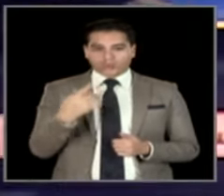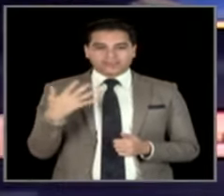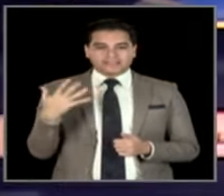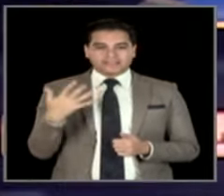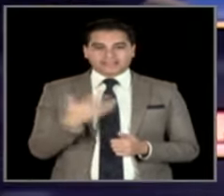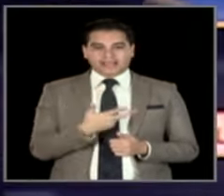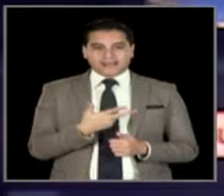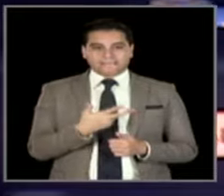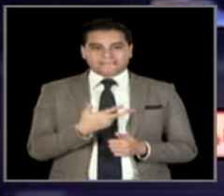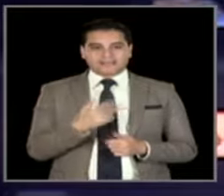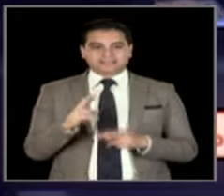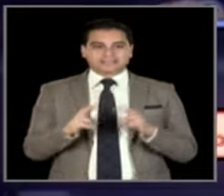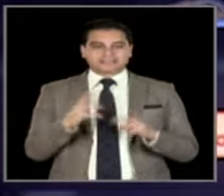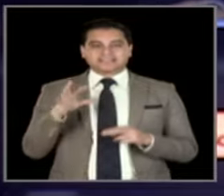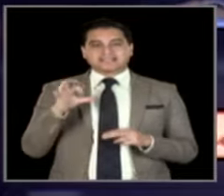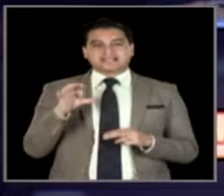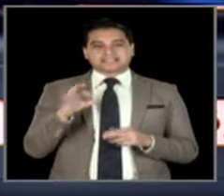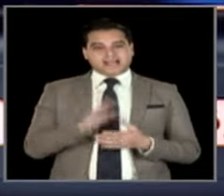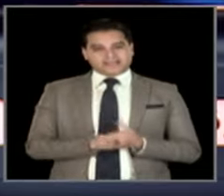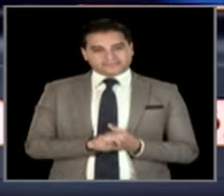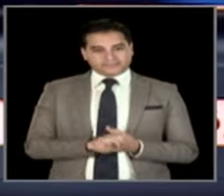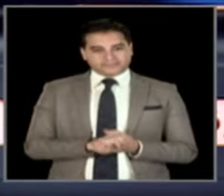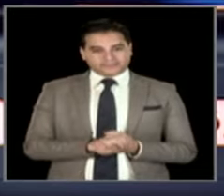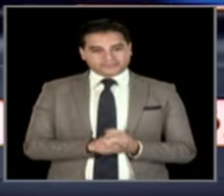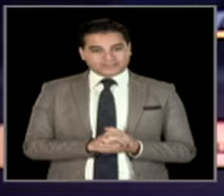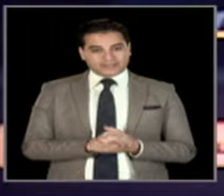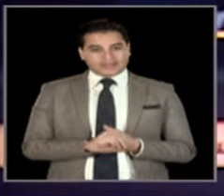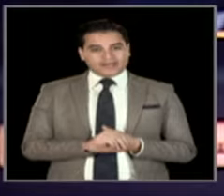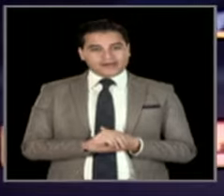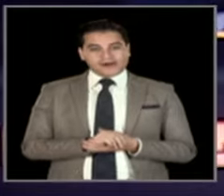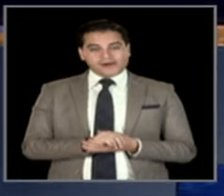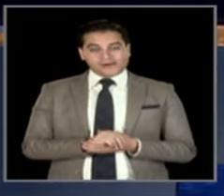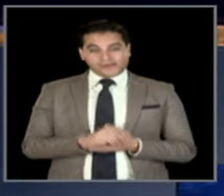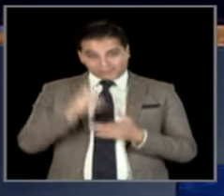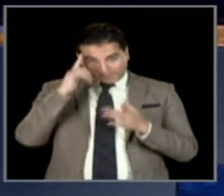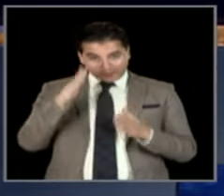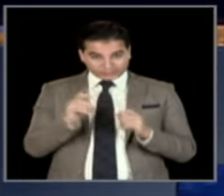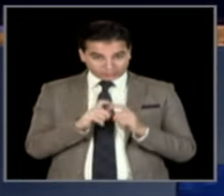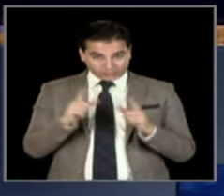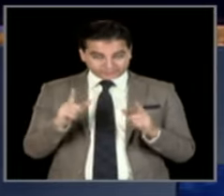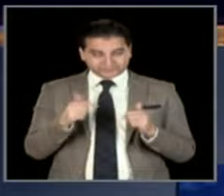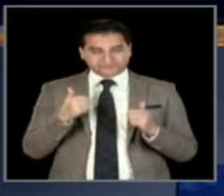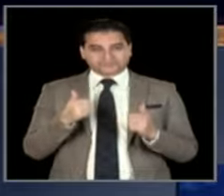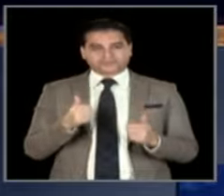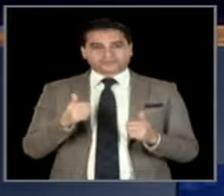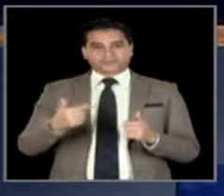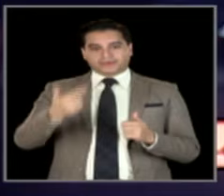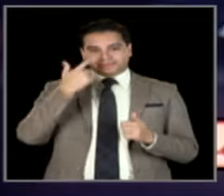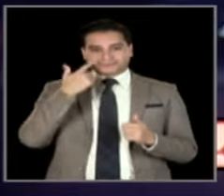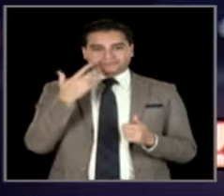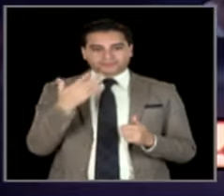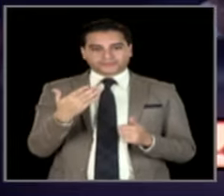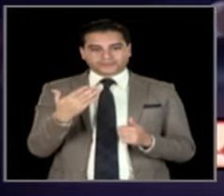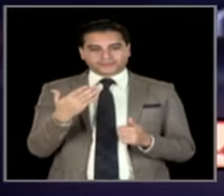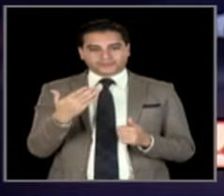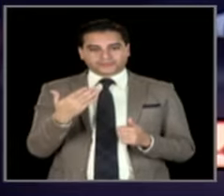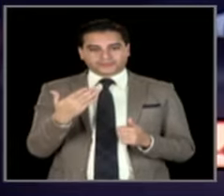عزة اتسألت 9 أسئلة. تمام. مركز قوي؟ بإذن الله.